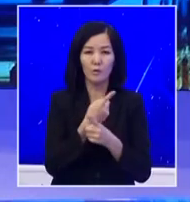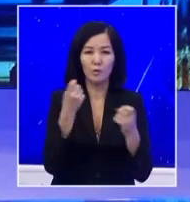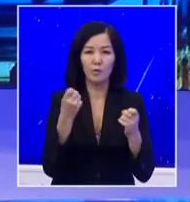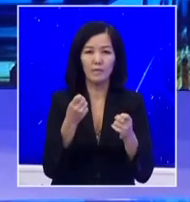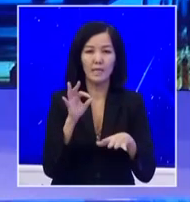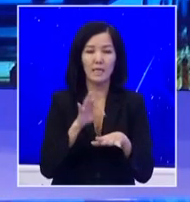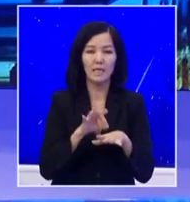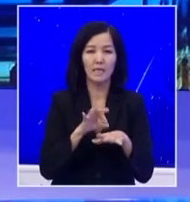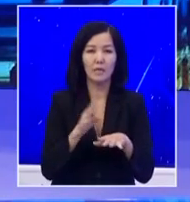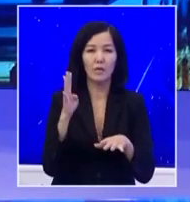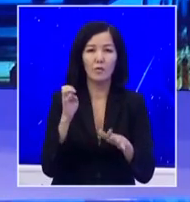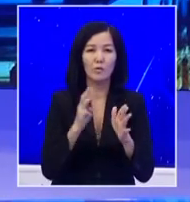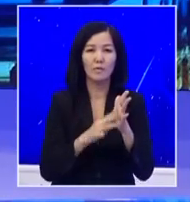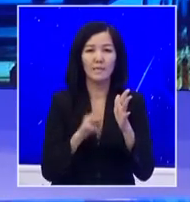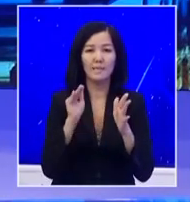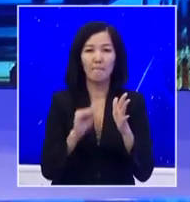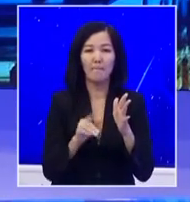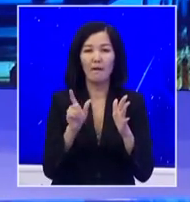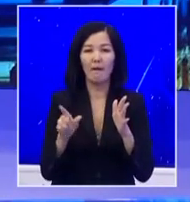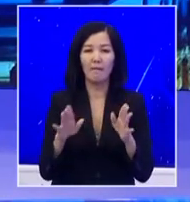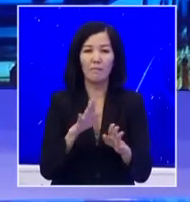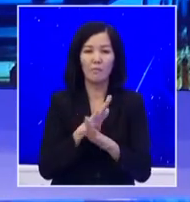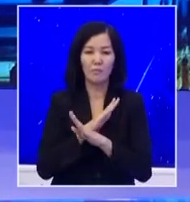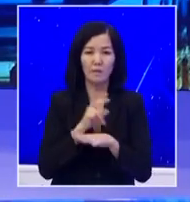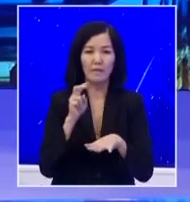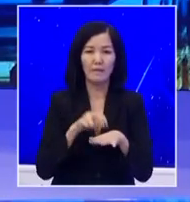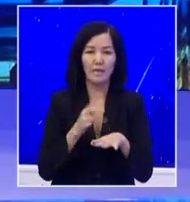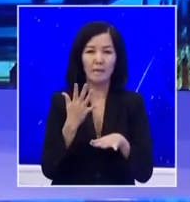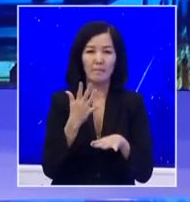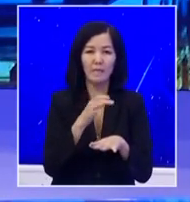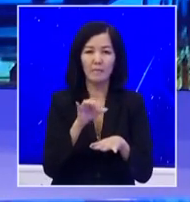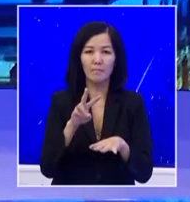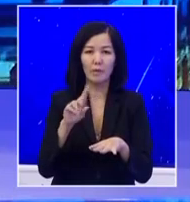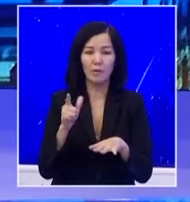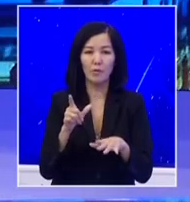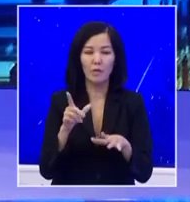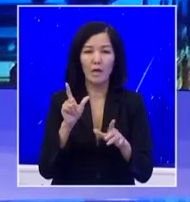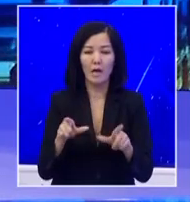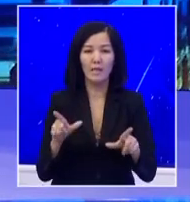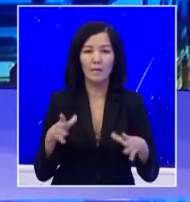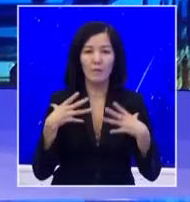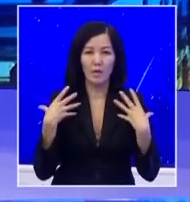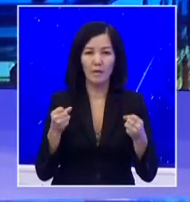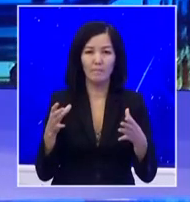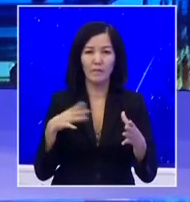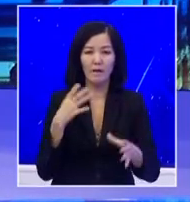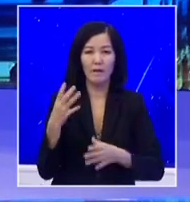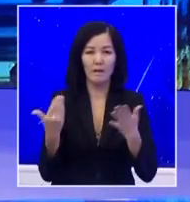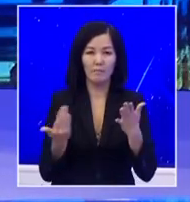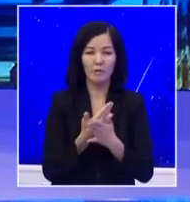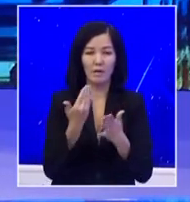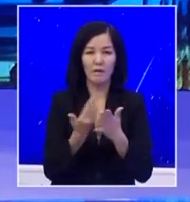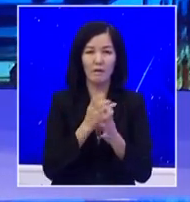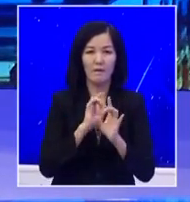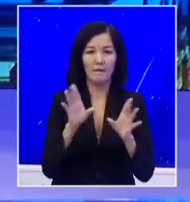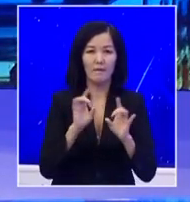сүйенсек, індеттен 480 мың адам көз жұмған. Дәрігерлер 5 миллионнан аса науқасты айықтырып, қатарға қосыпты. Әлем жаңалықтары